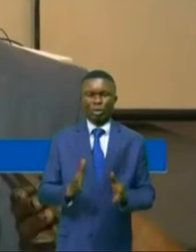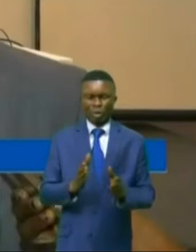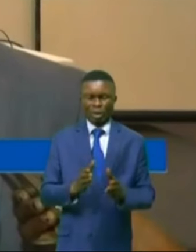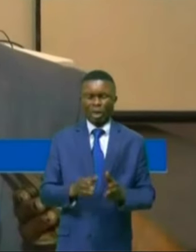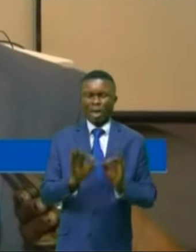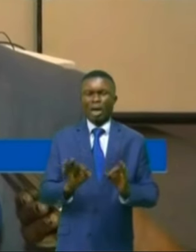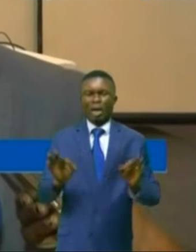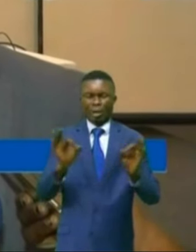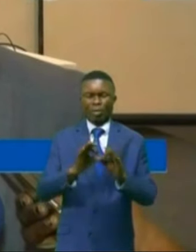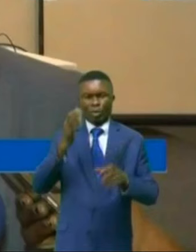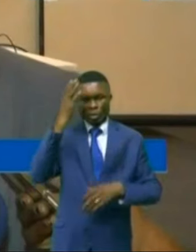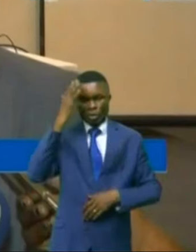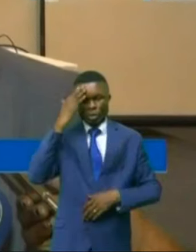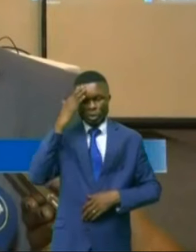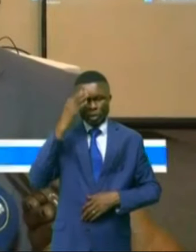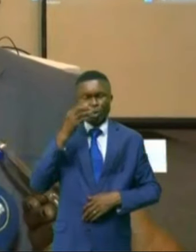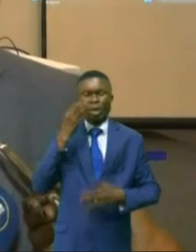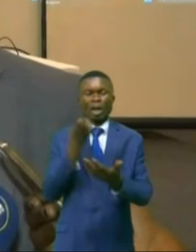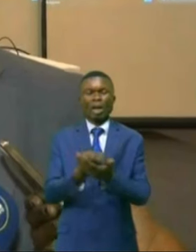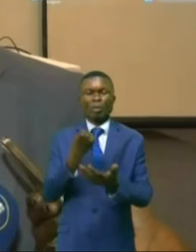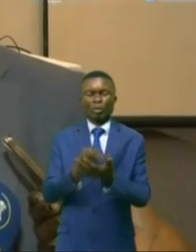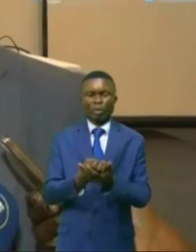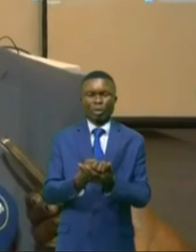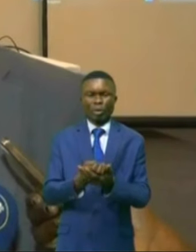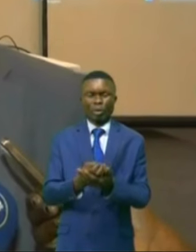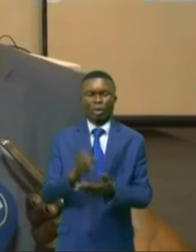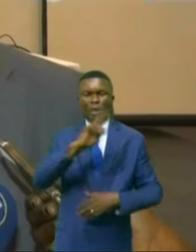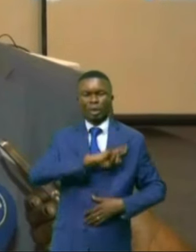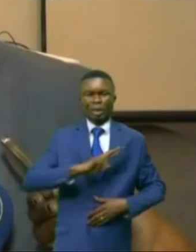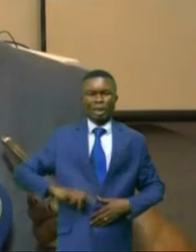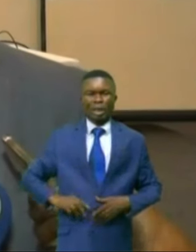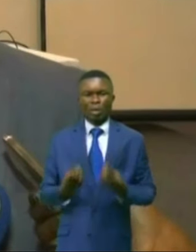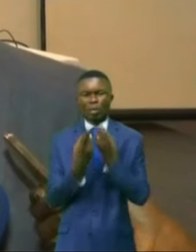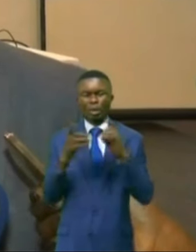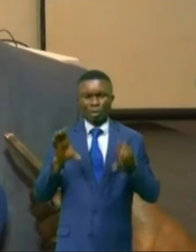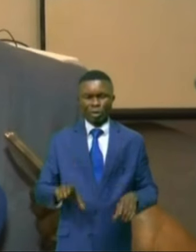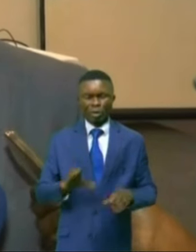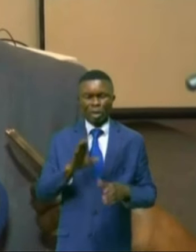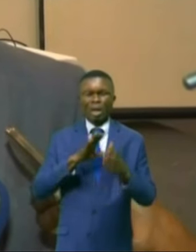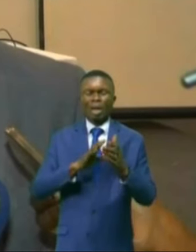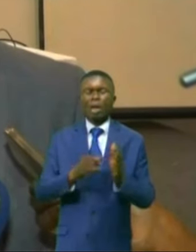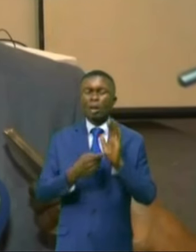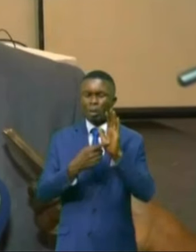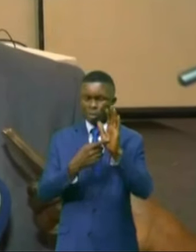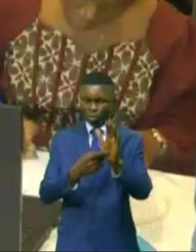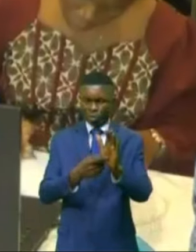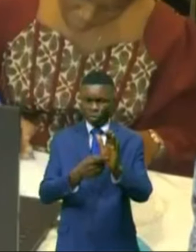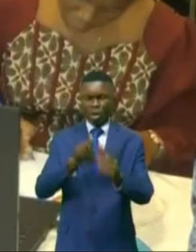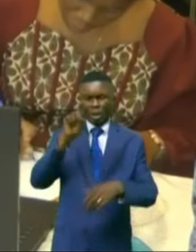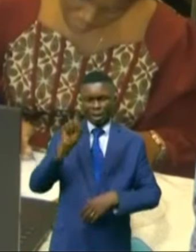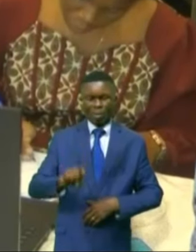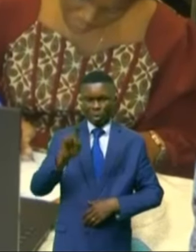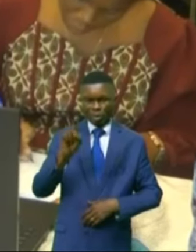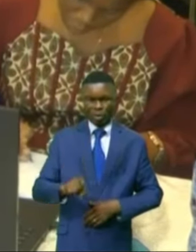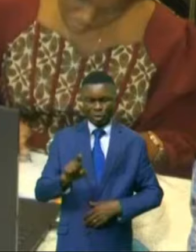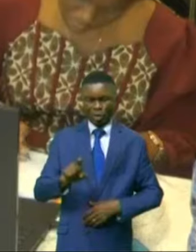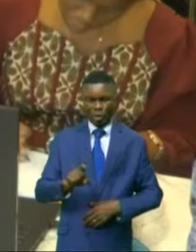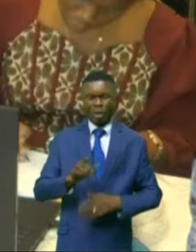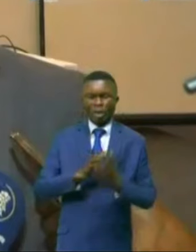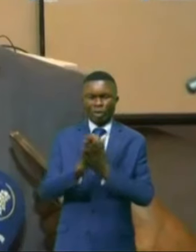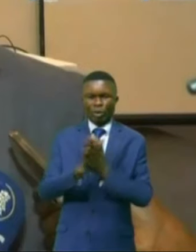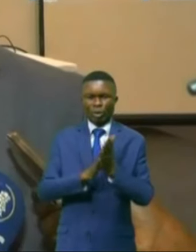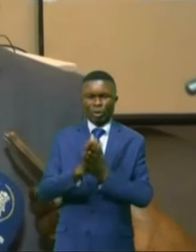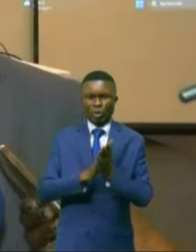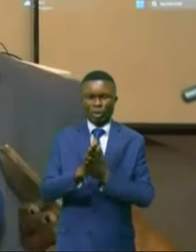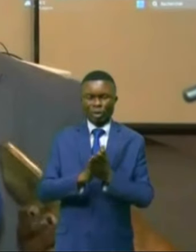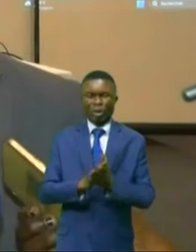C'est de savoir si le budget de la République démocratique du Congo inscrit bien des besoins qui sont liés